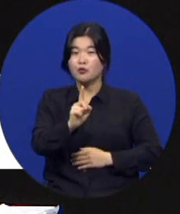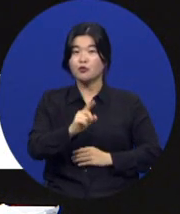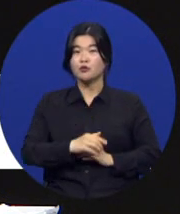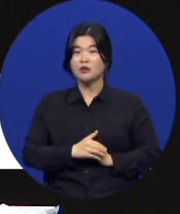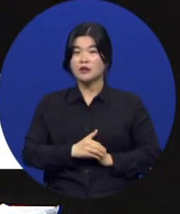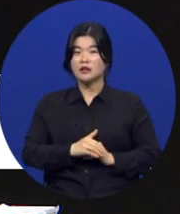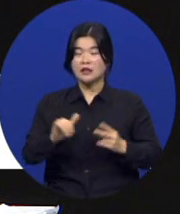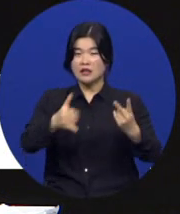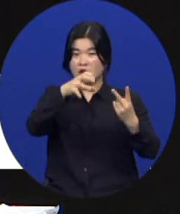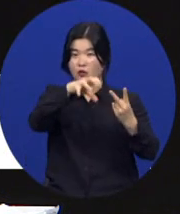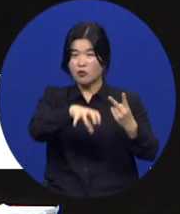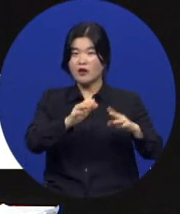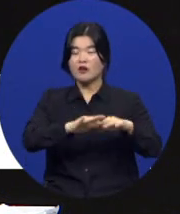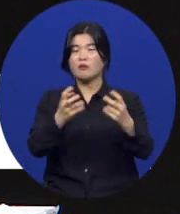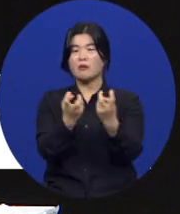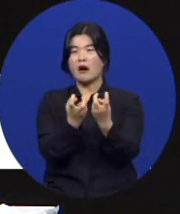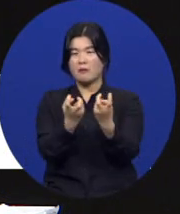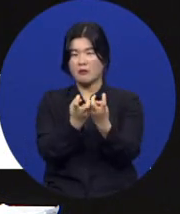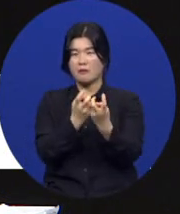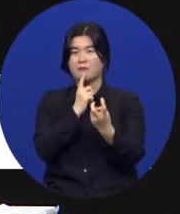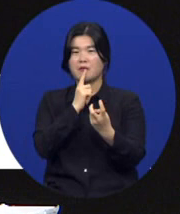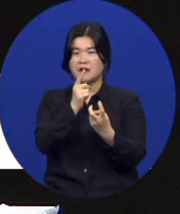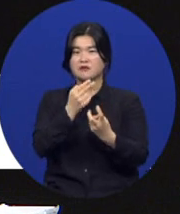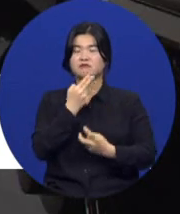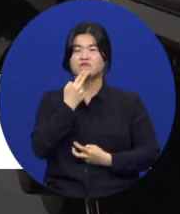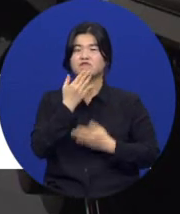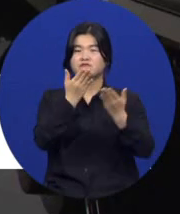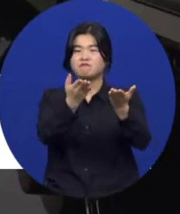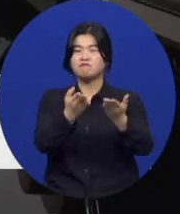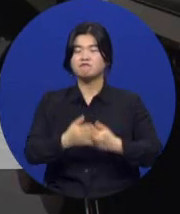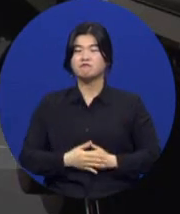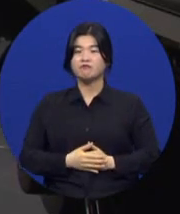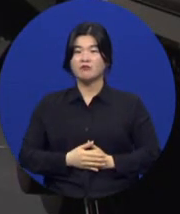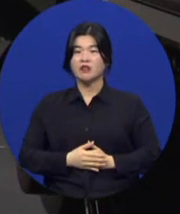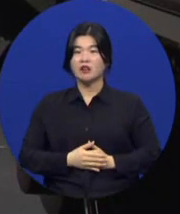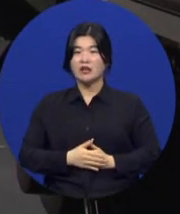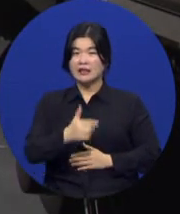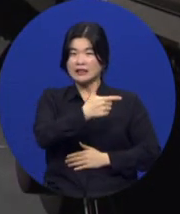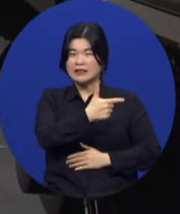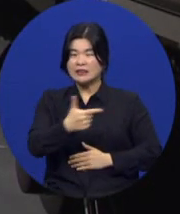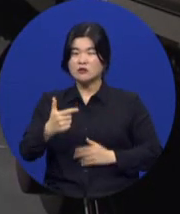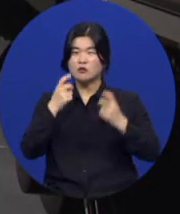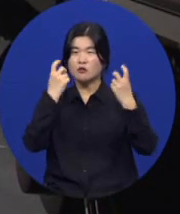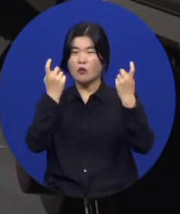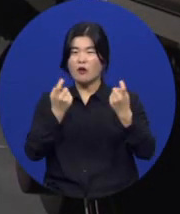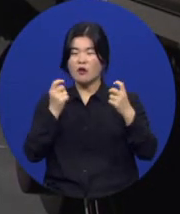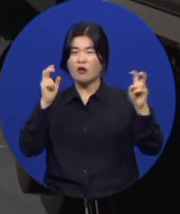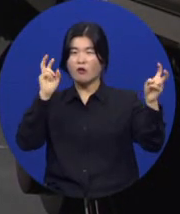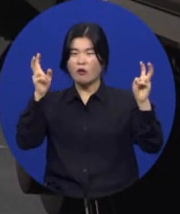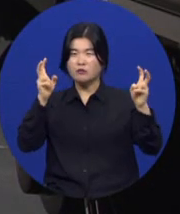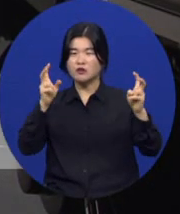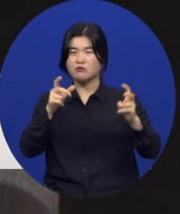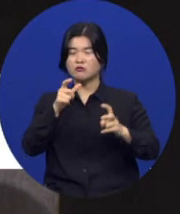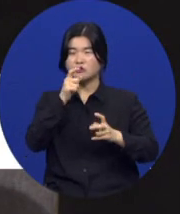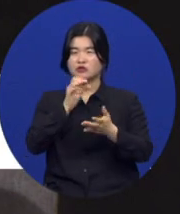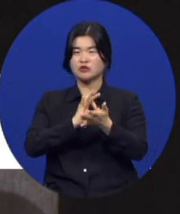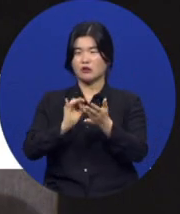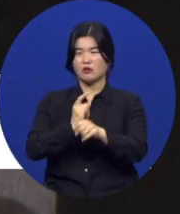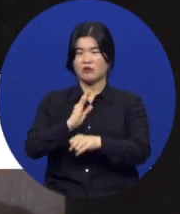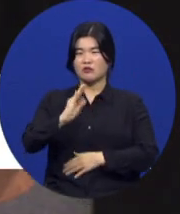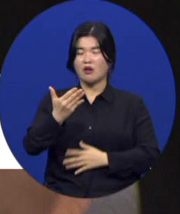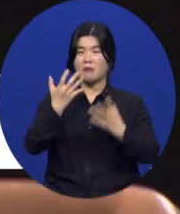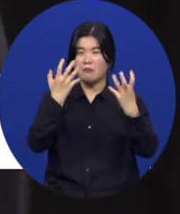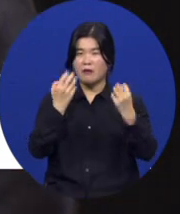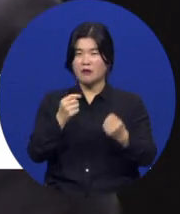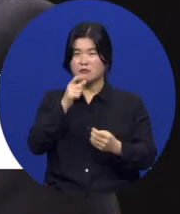이제 공항이 대안이 될 수 없다 라고 말씀 드리는 것이고 대규모 관광 업체가 많은 에너지와 물을 사용하고 많은